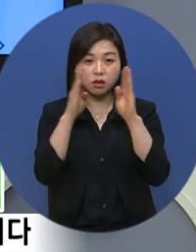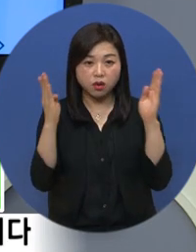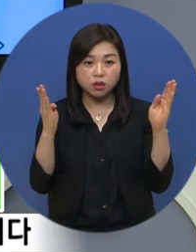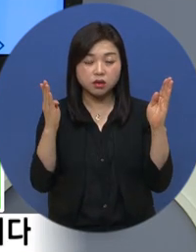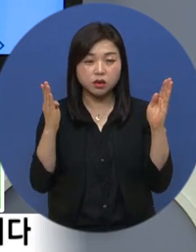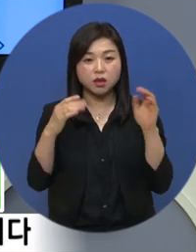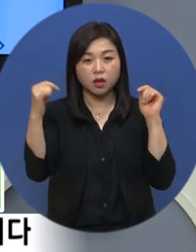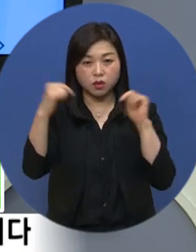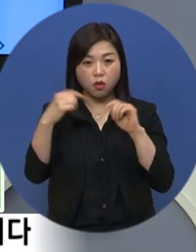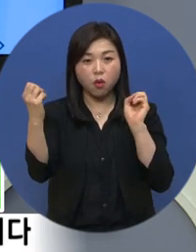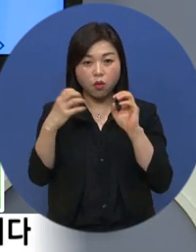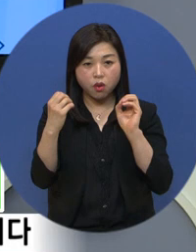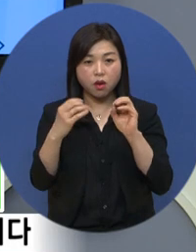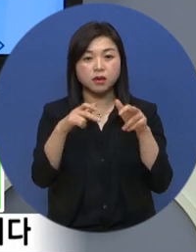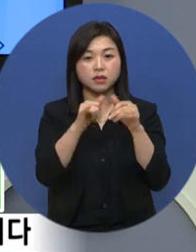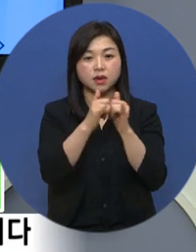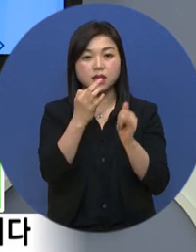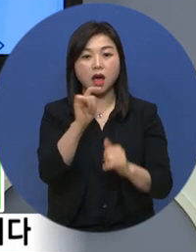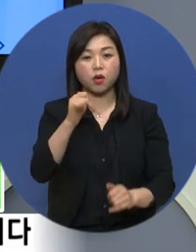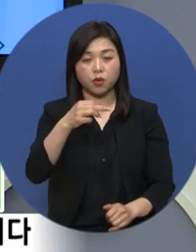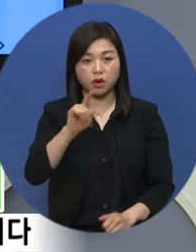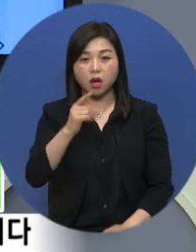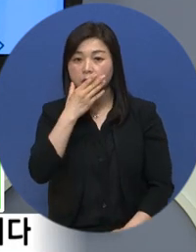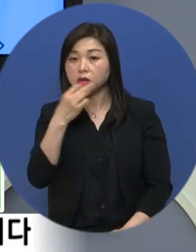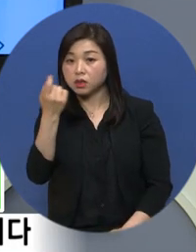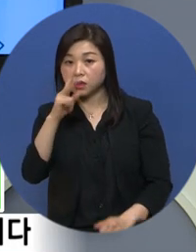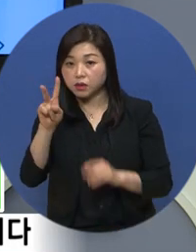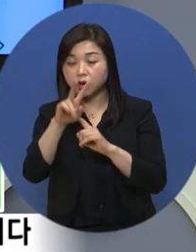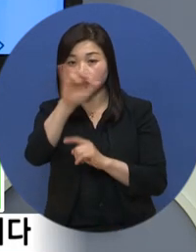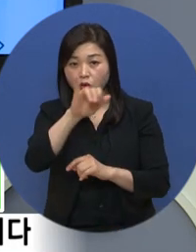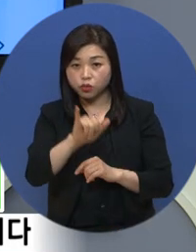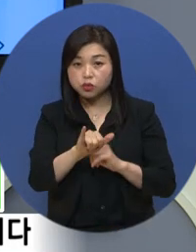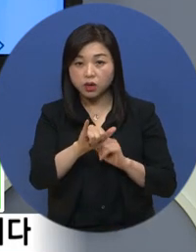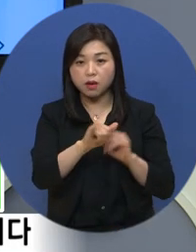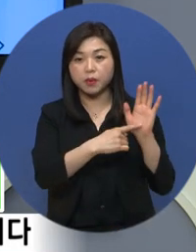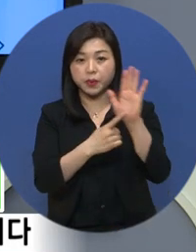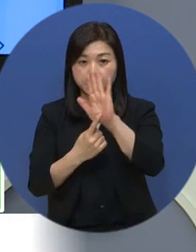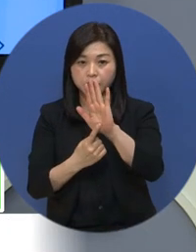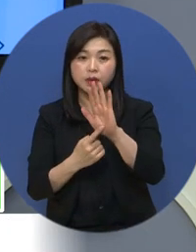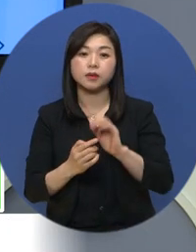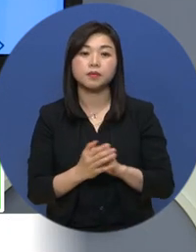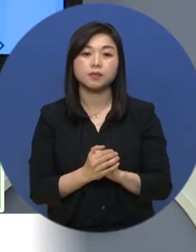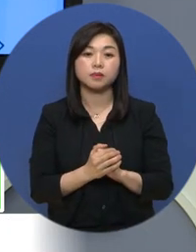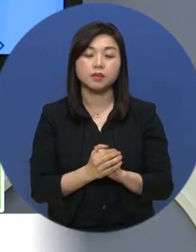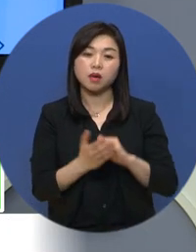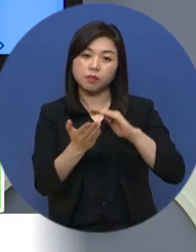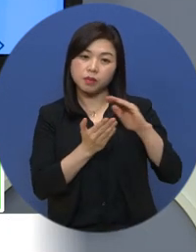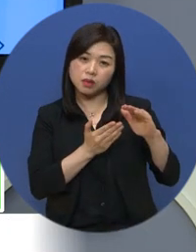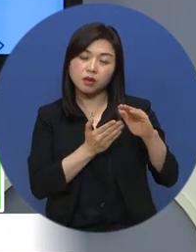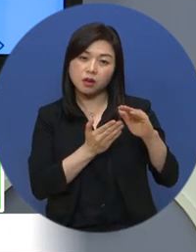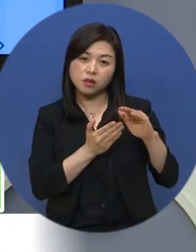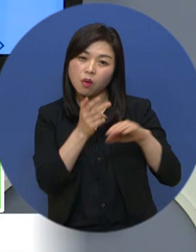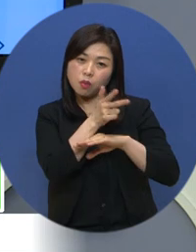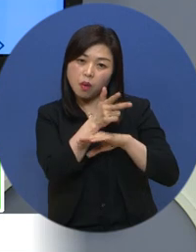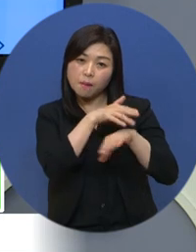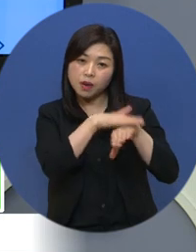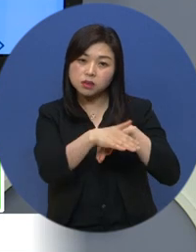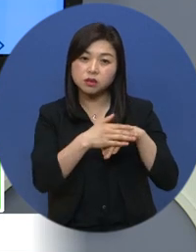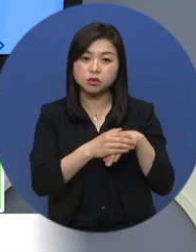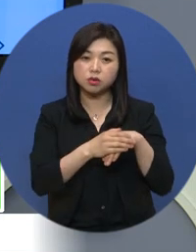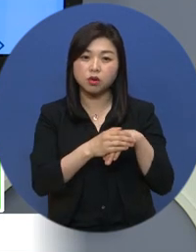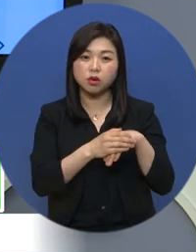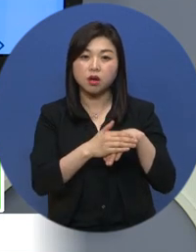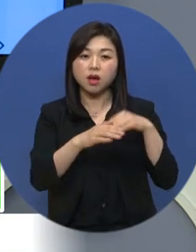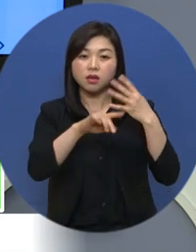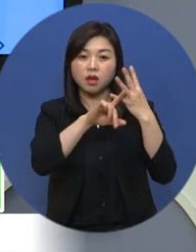토론 장애라고 라가 복지 tv 를 통해 전국에 시청자들을 만납니다 사전녹화 방식으로 지난달 25일